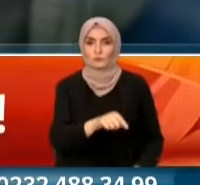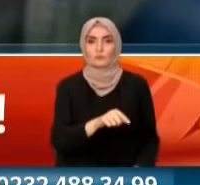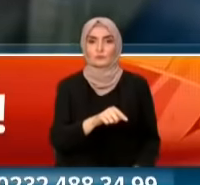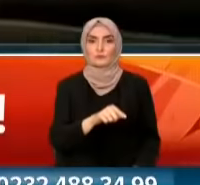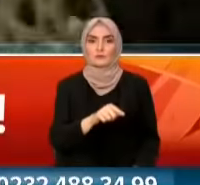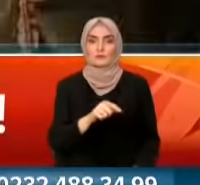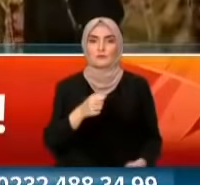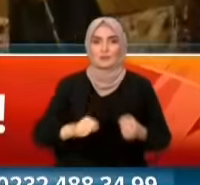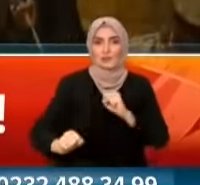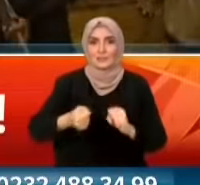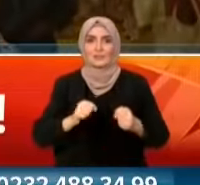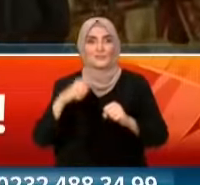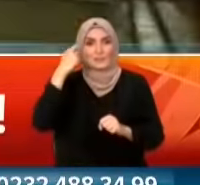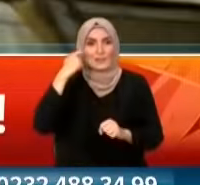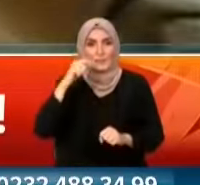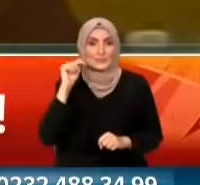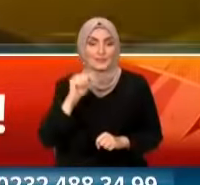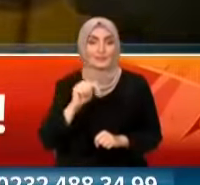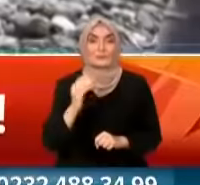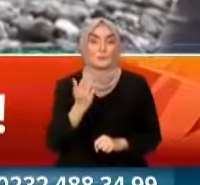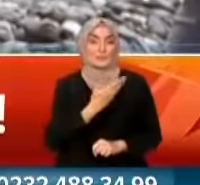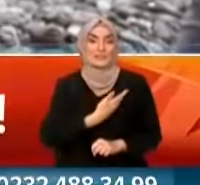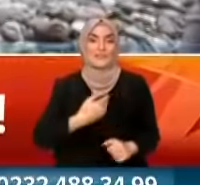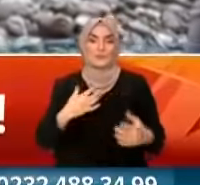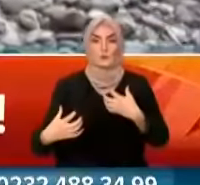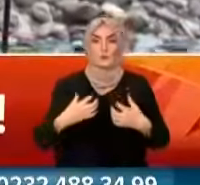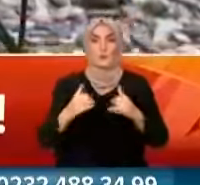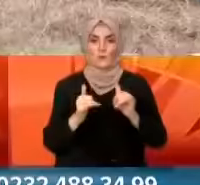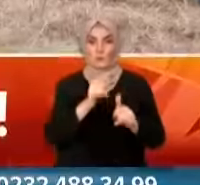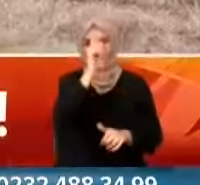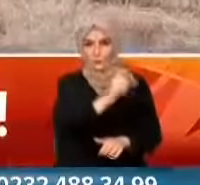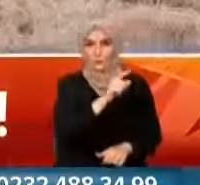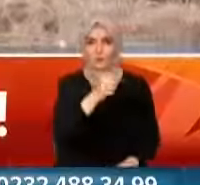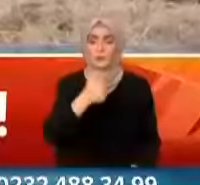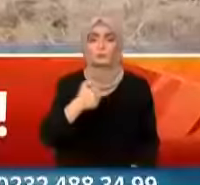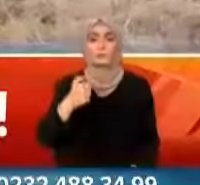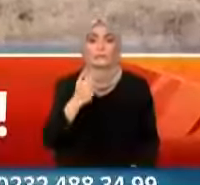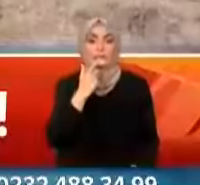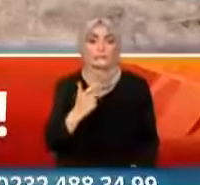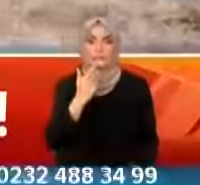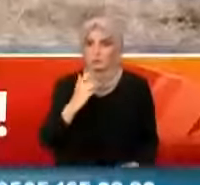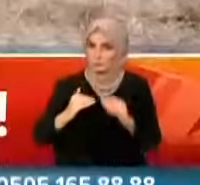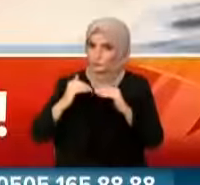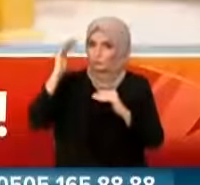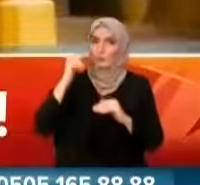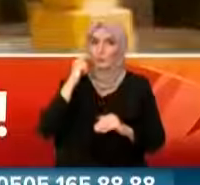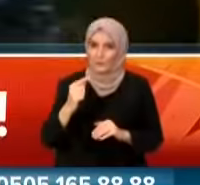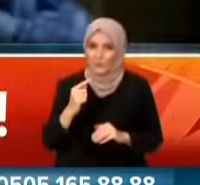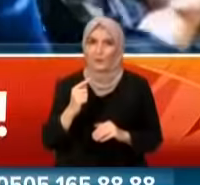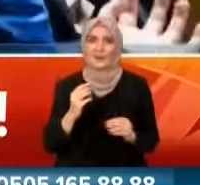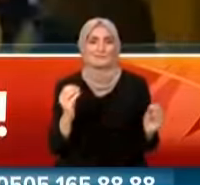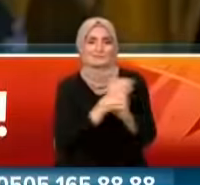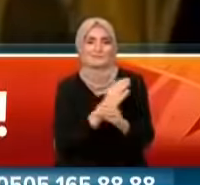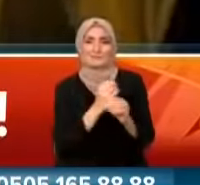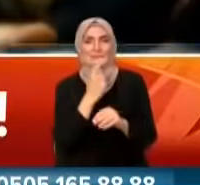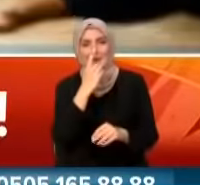Aksiyon filmlerinin sevilen oyuncusu Jackie Chan 66 yaşında ama ilerlemiş yaşına rağmen filmlerinde dublör kullanmıyor.